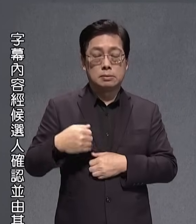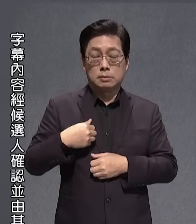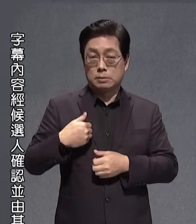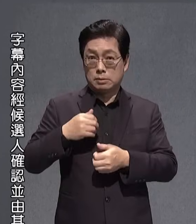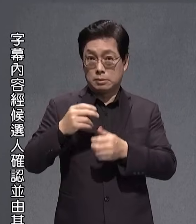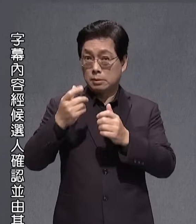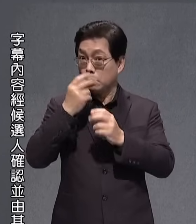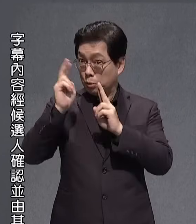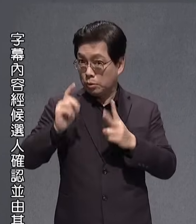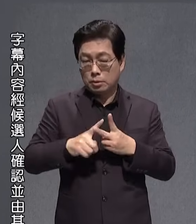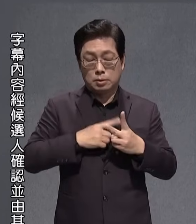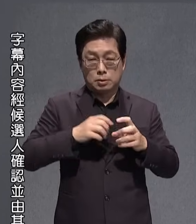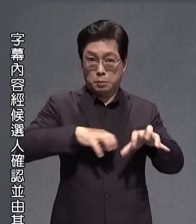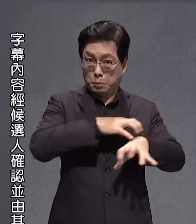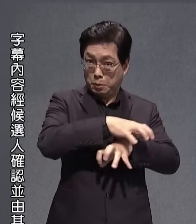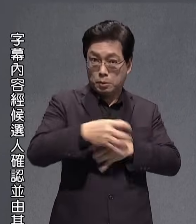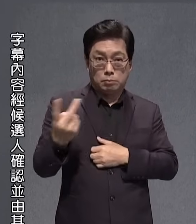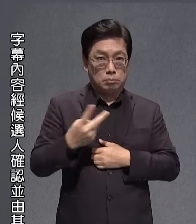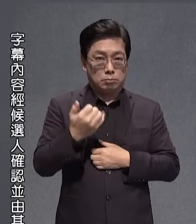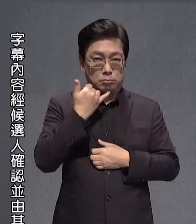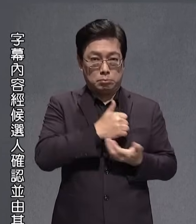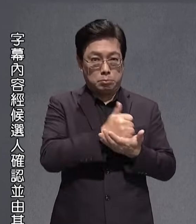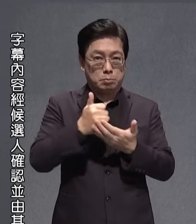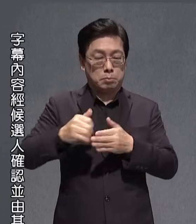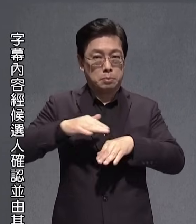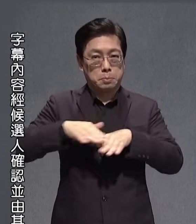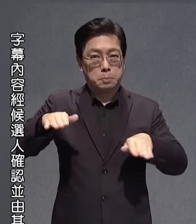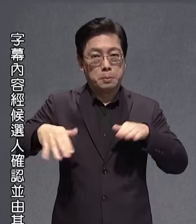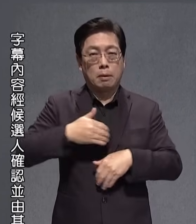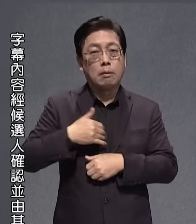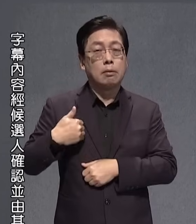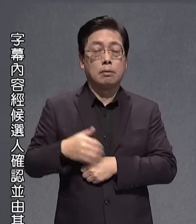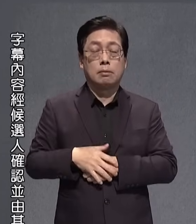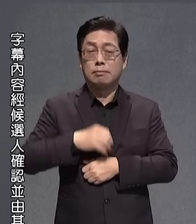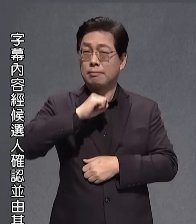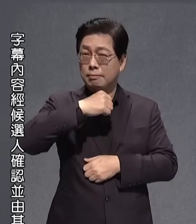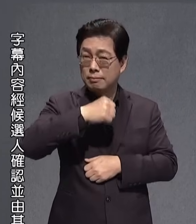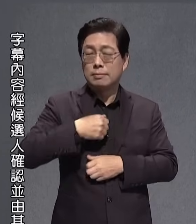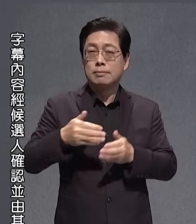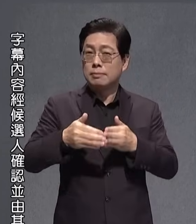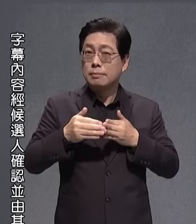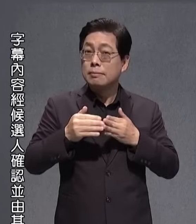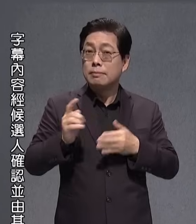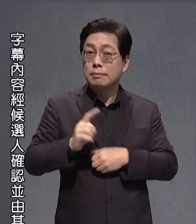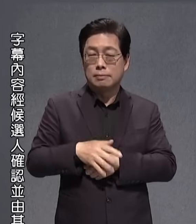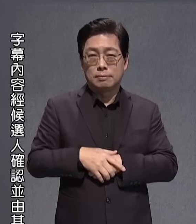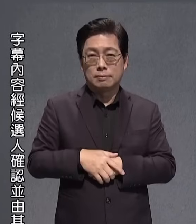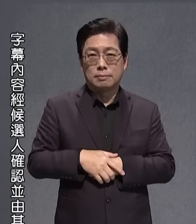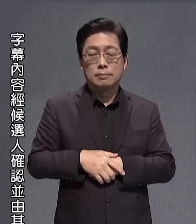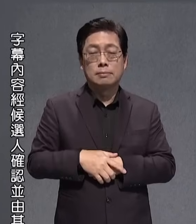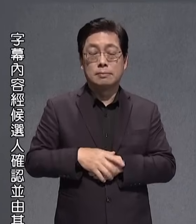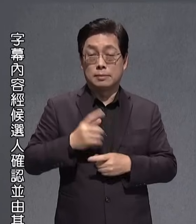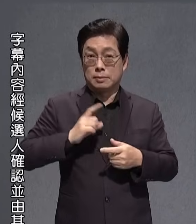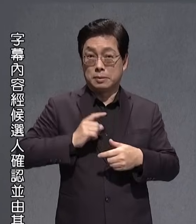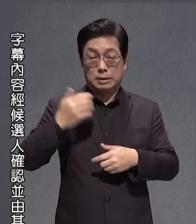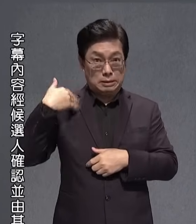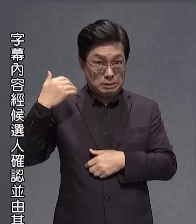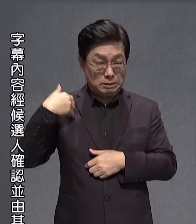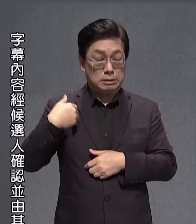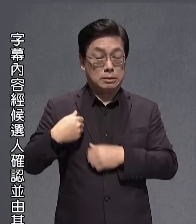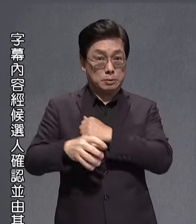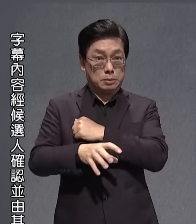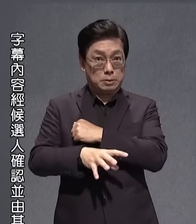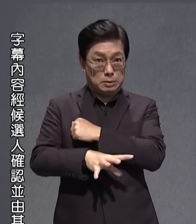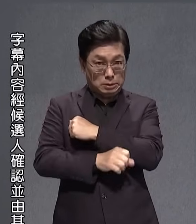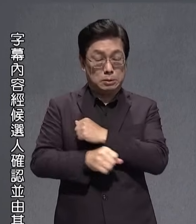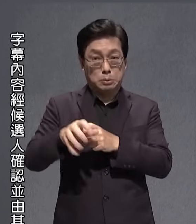电跟生态都会当得到平衡，所以台湾需要把咱的以农立国的精神传落回